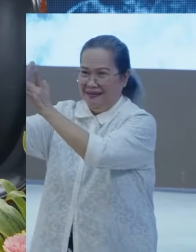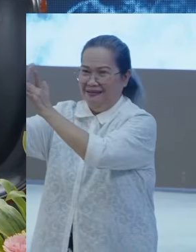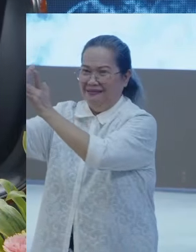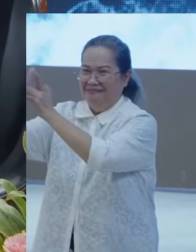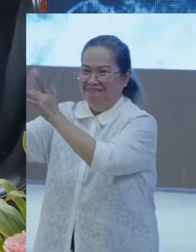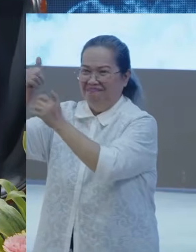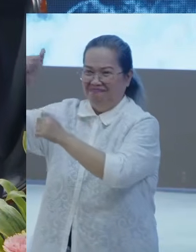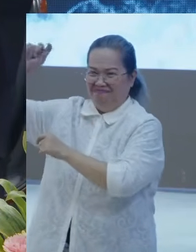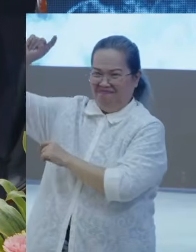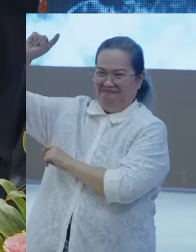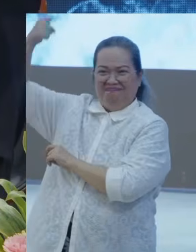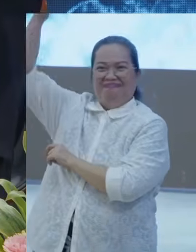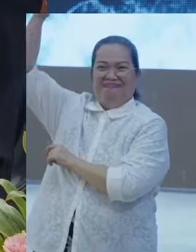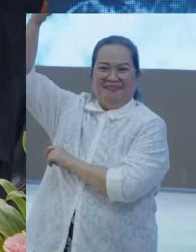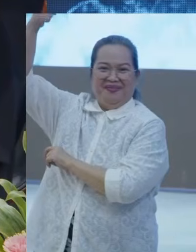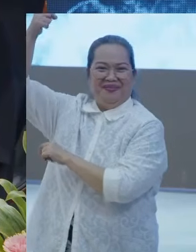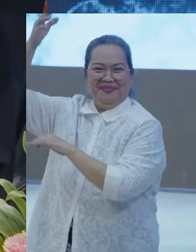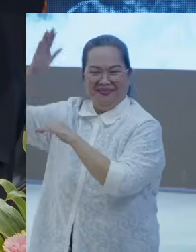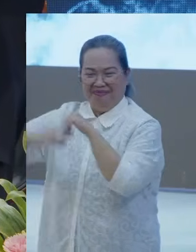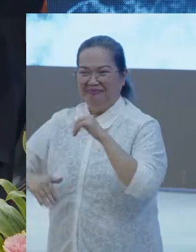kanila.